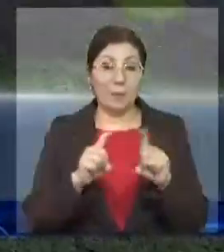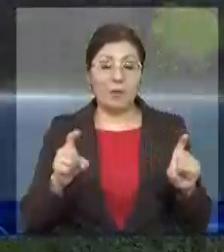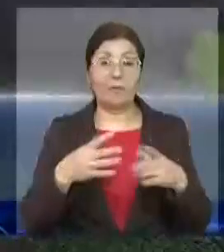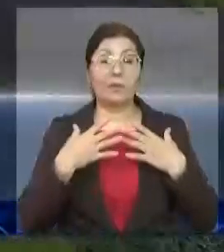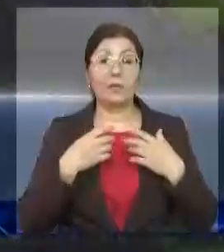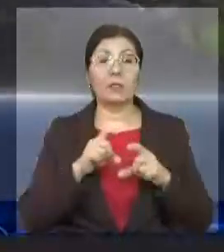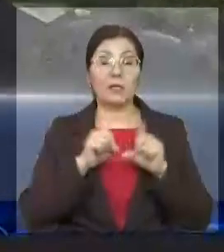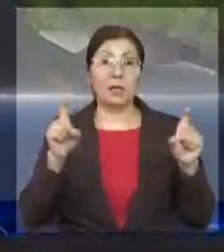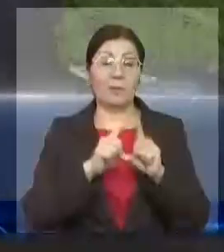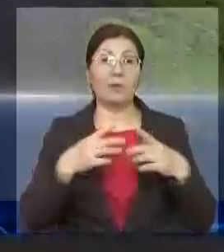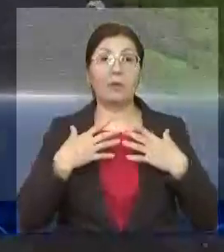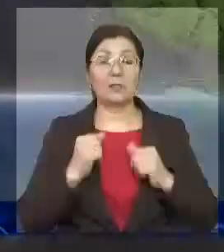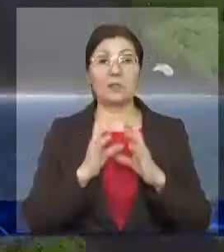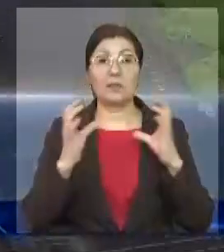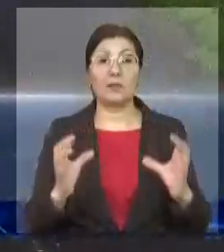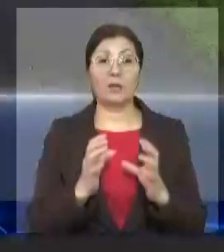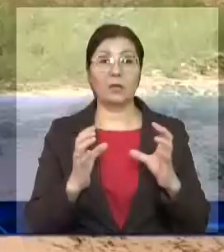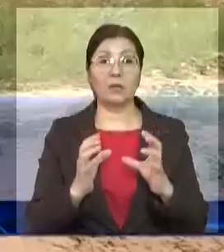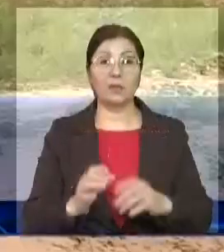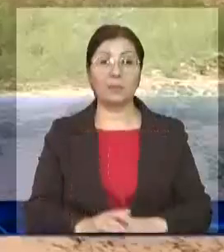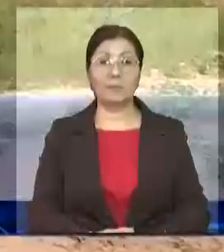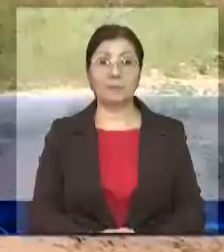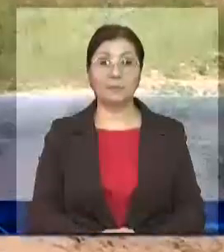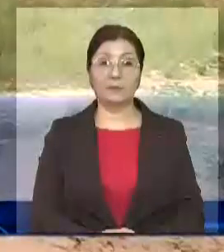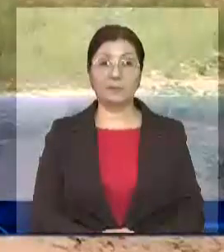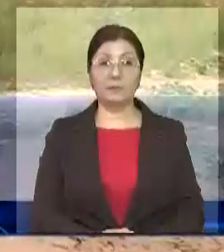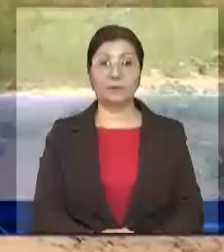и здравоохранения. Динара Абдуалиева, Руслан Ельтаев, Жанна Дельсагиев, телеканал Актобе.